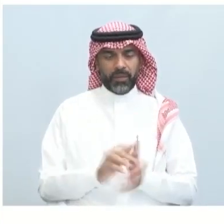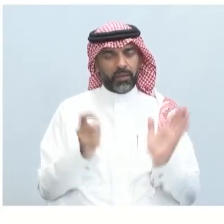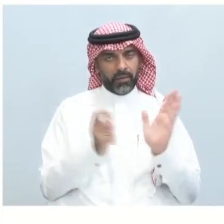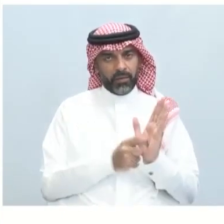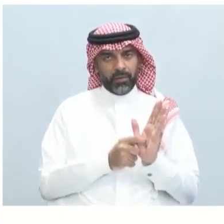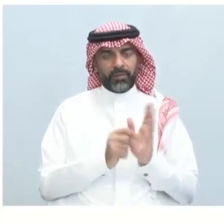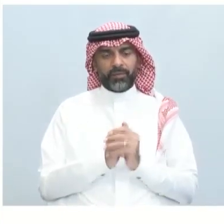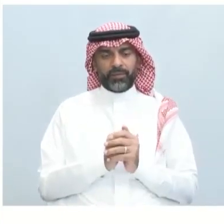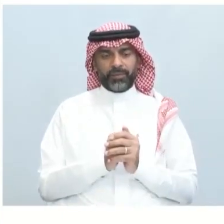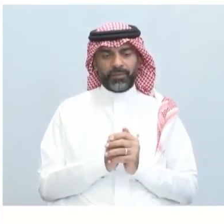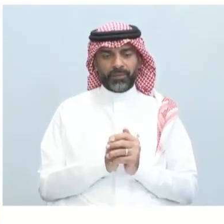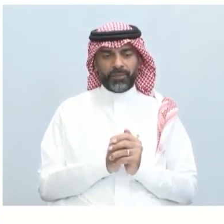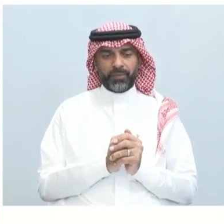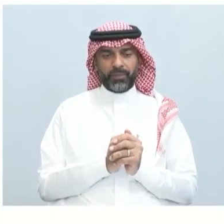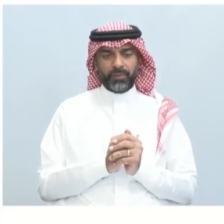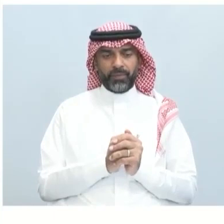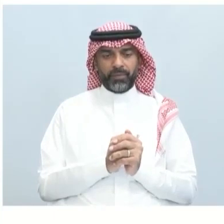نيكست.